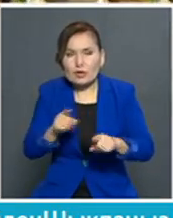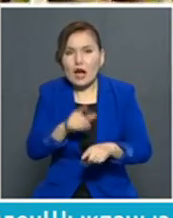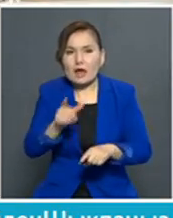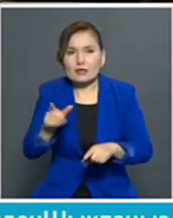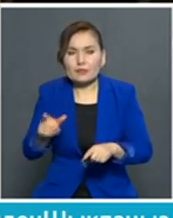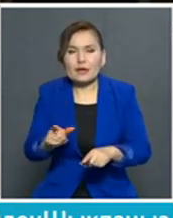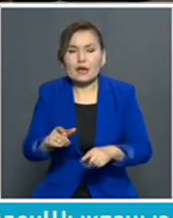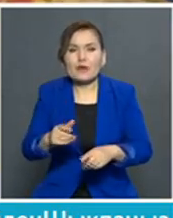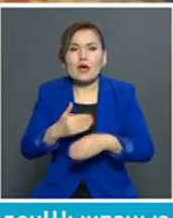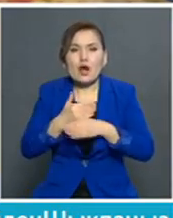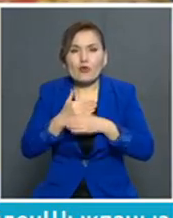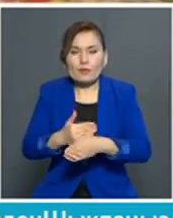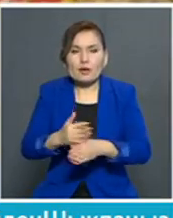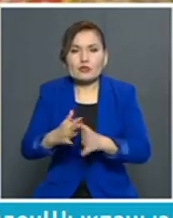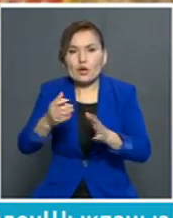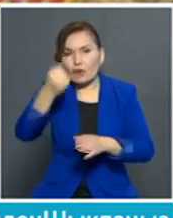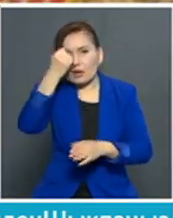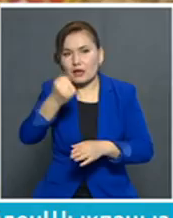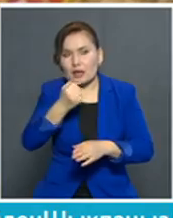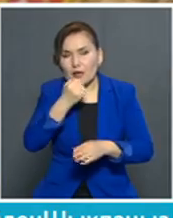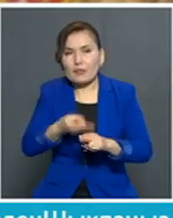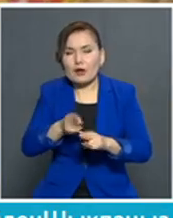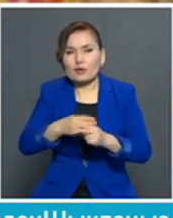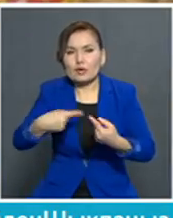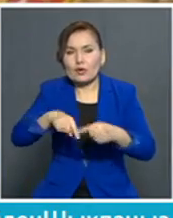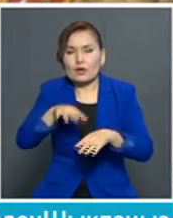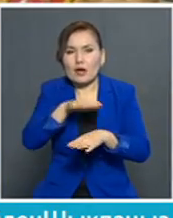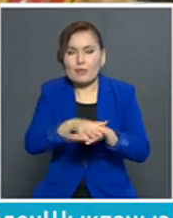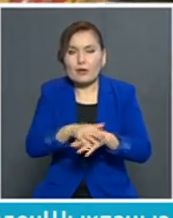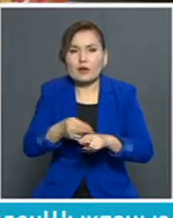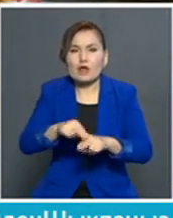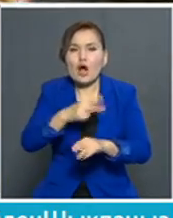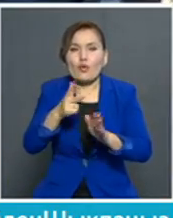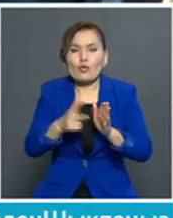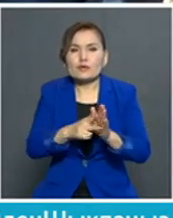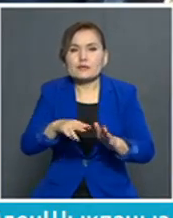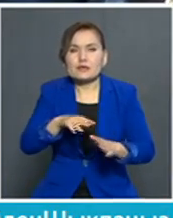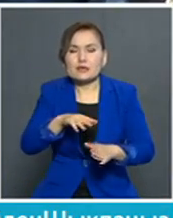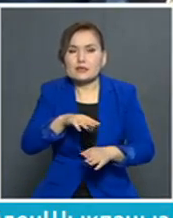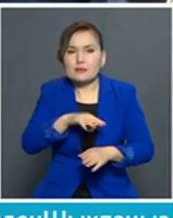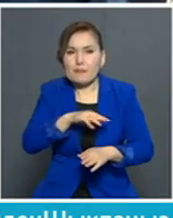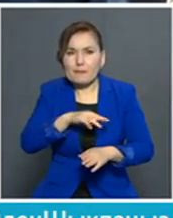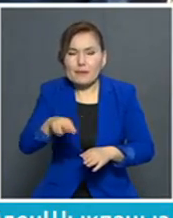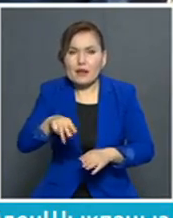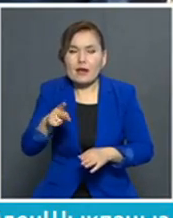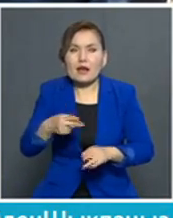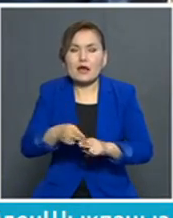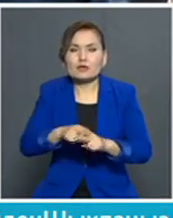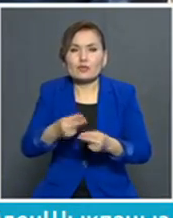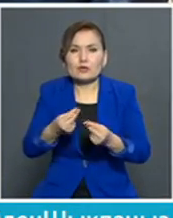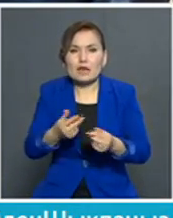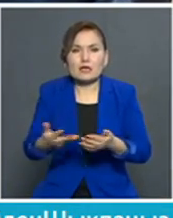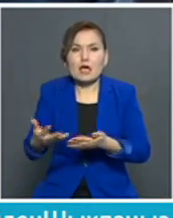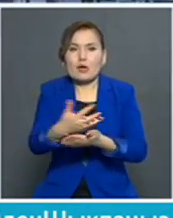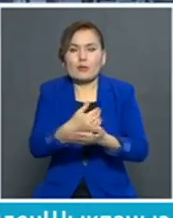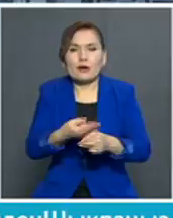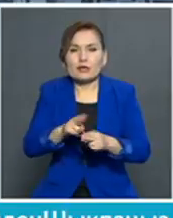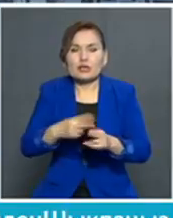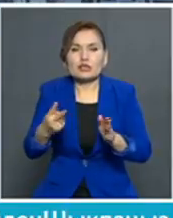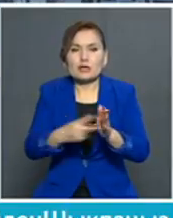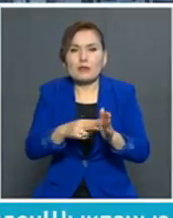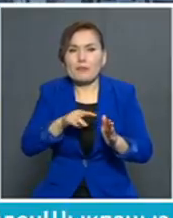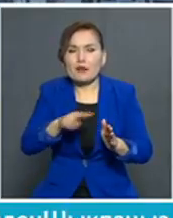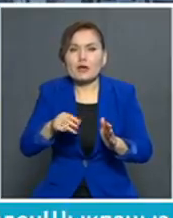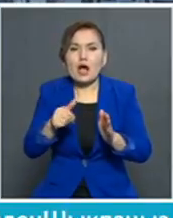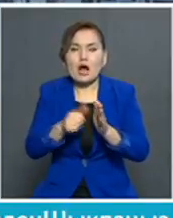Елбасының бастамасымен ашылған біргеміз қорына бүгінгі дейін 18 миллиард 899 миллион теңгеден астам қаражат түскен. Оның 7